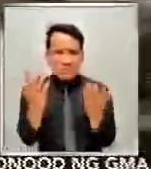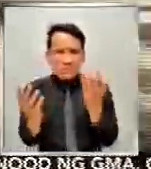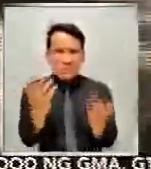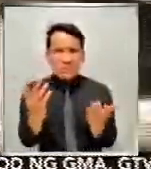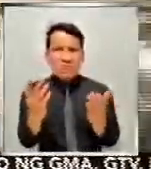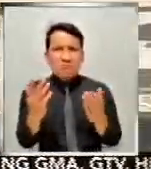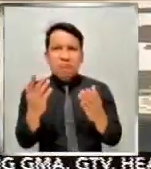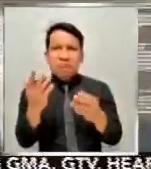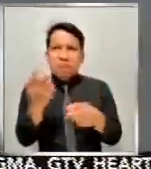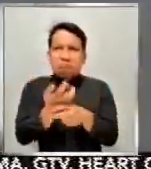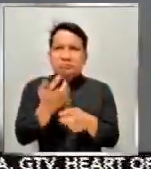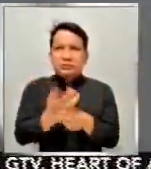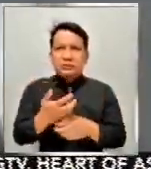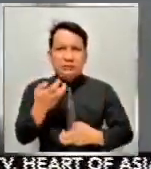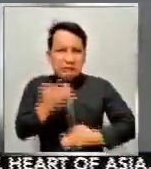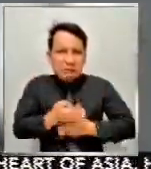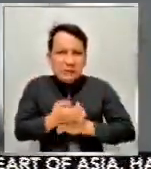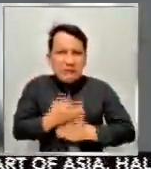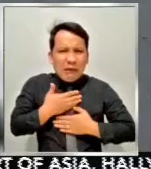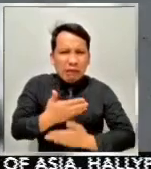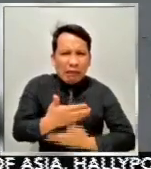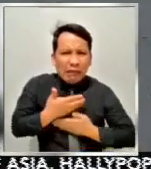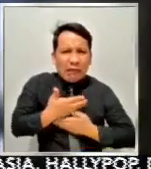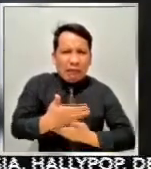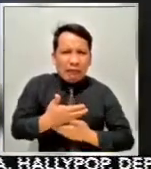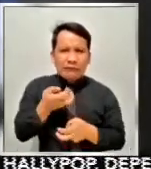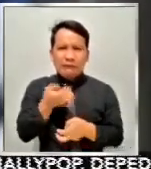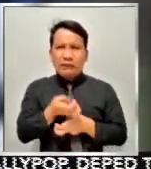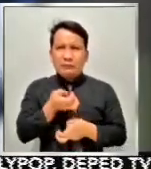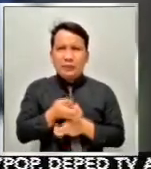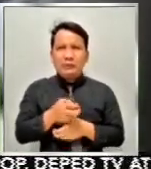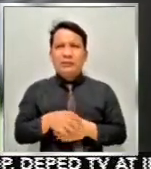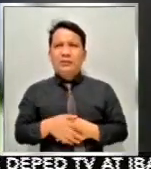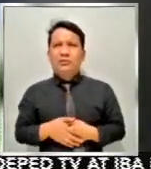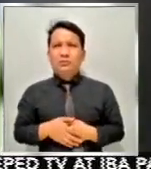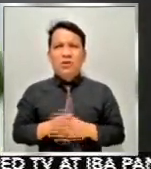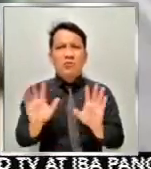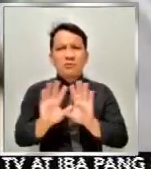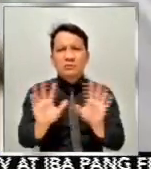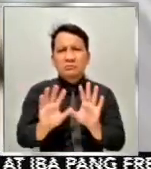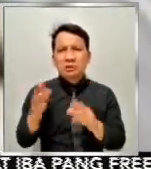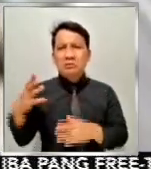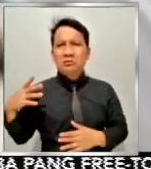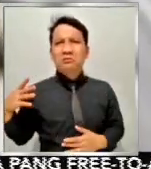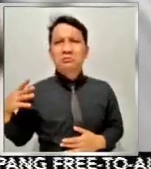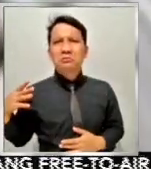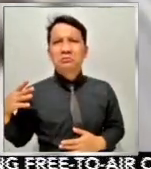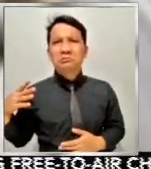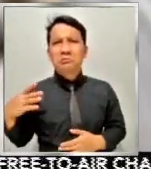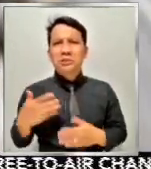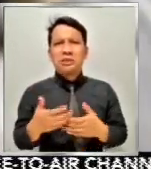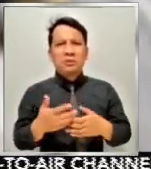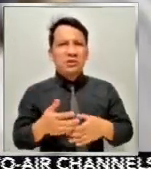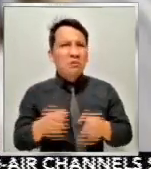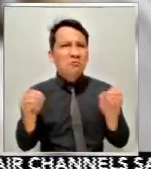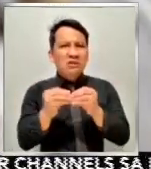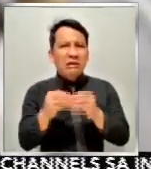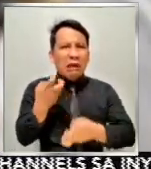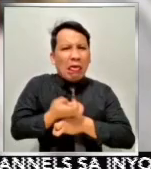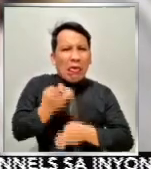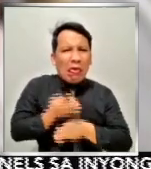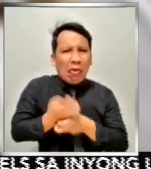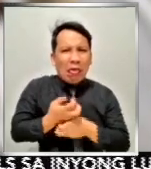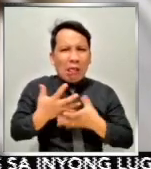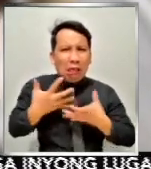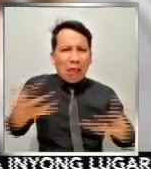parang lumalakad, nahirapan ng huwag niyong hinihintayin na talagang hirap na hirap kayo. After yun, ang kailangan